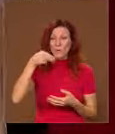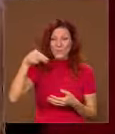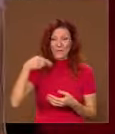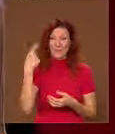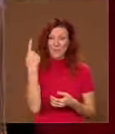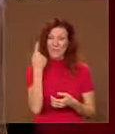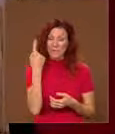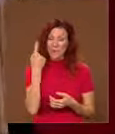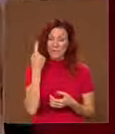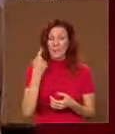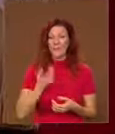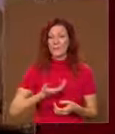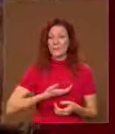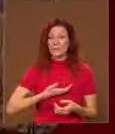първо на